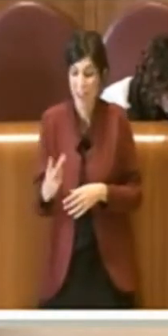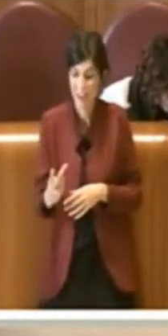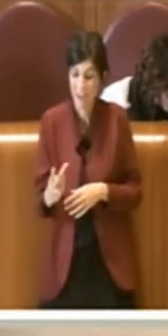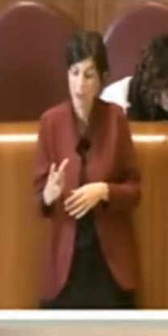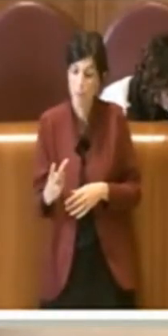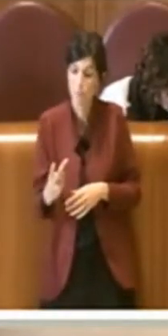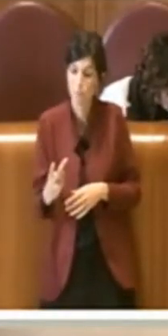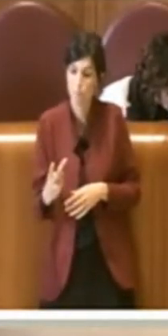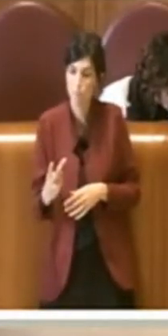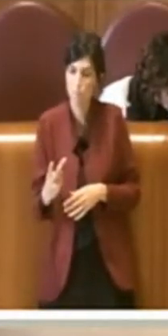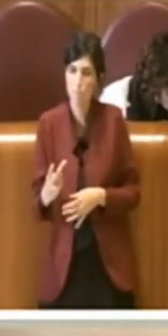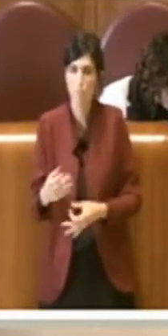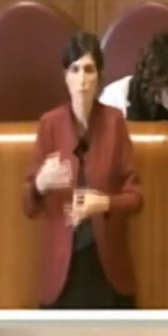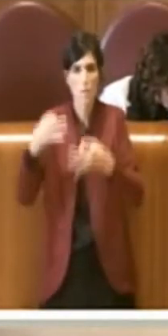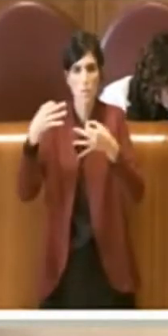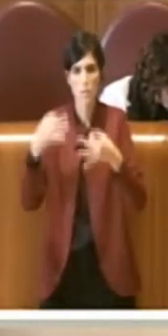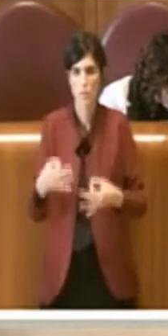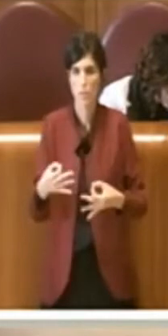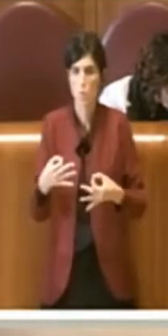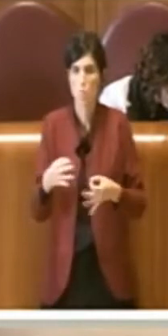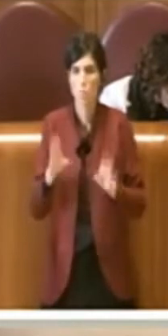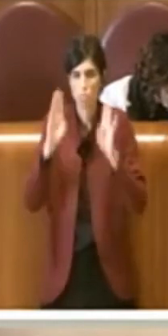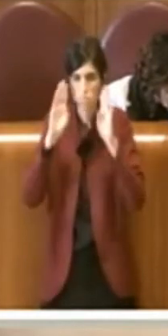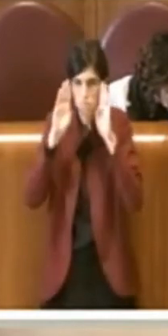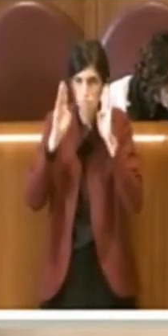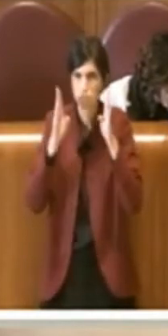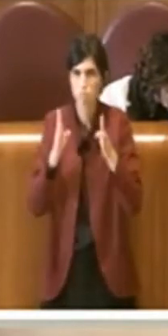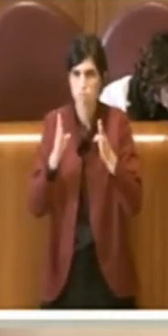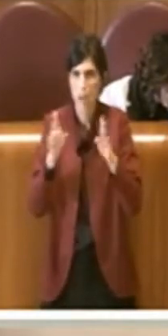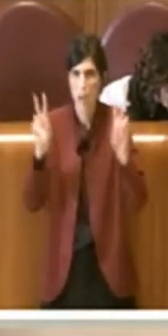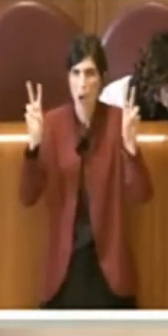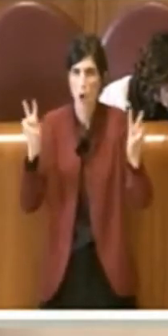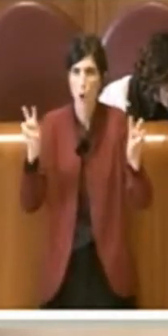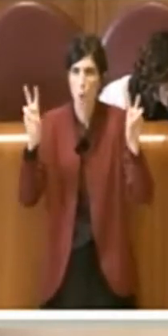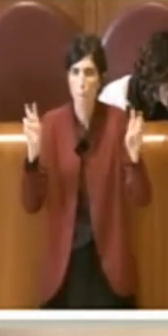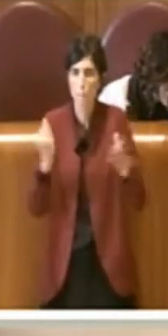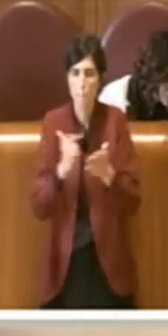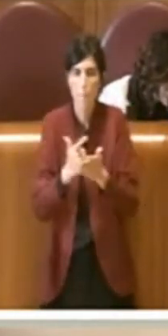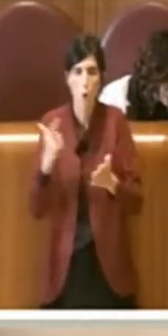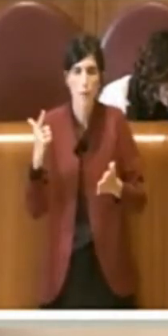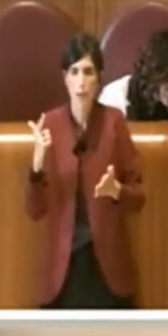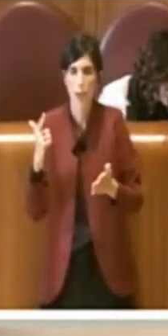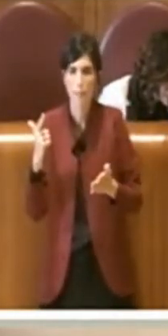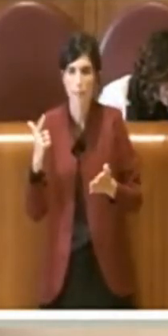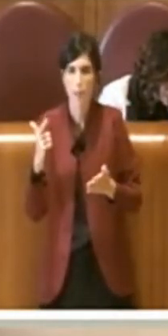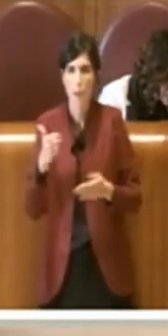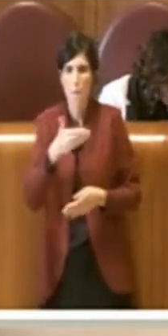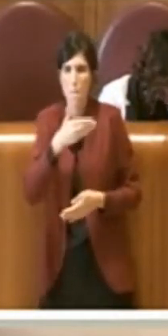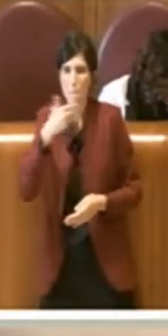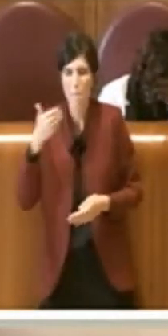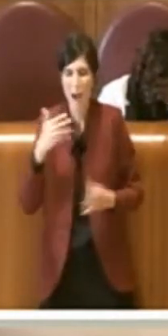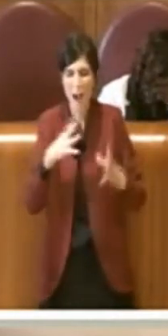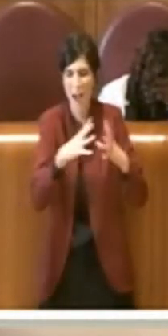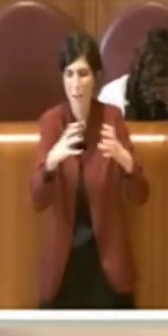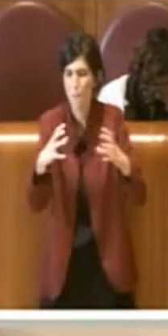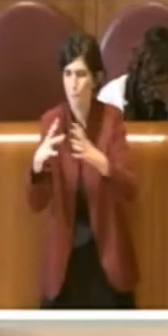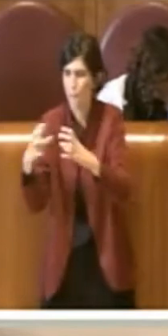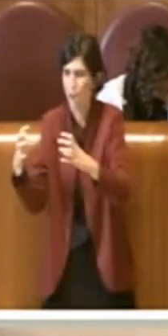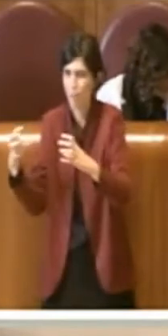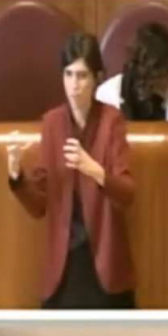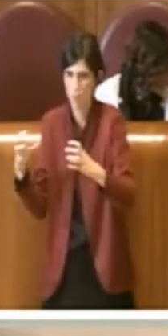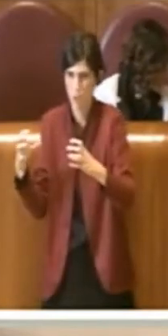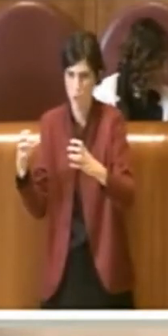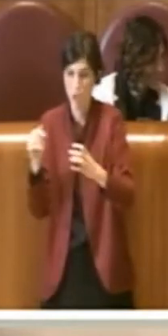è sicuramente concentrarci sul tema più importante, sulla mancanza di impianti più